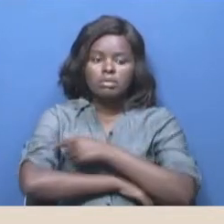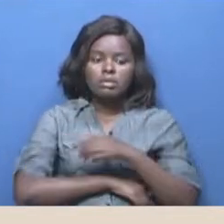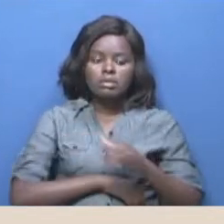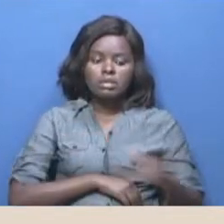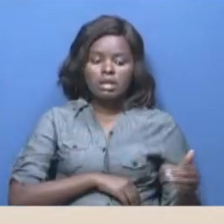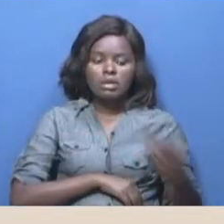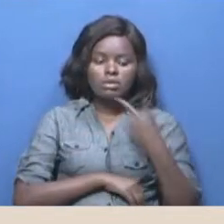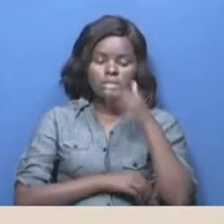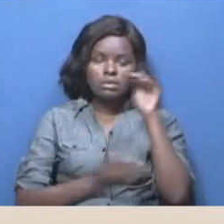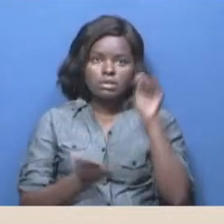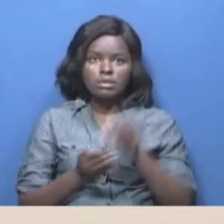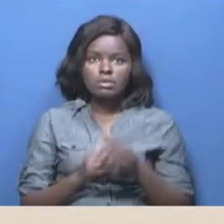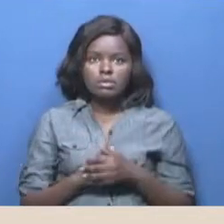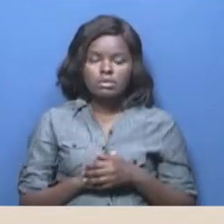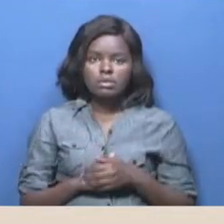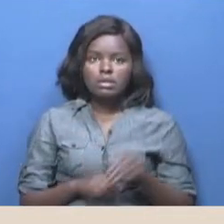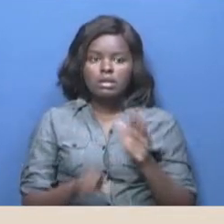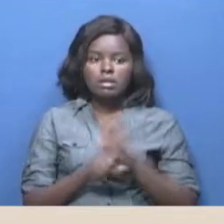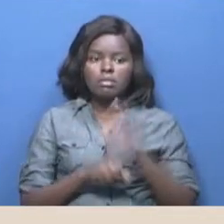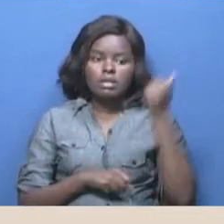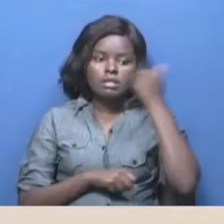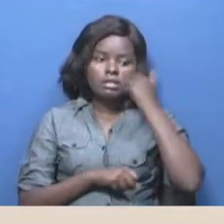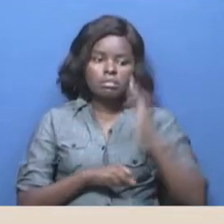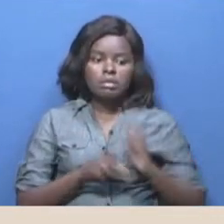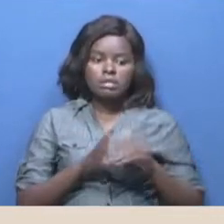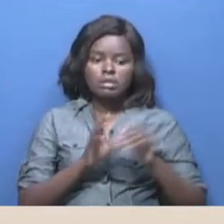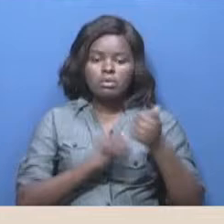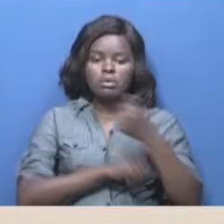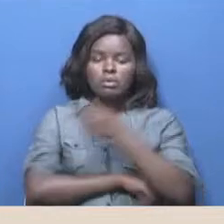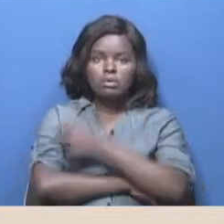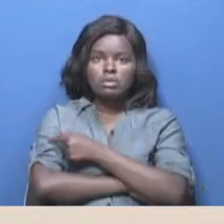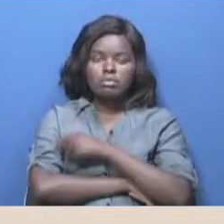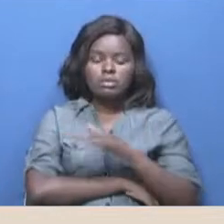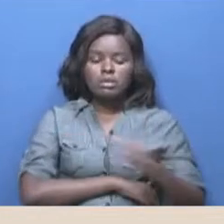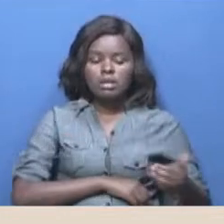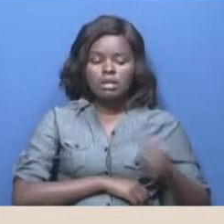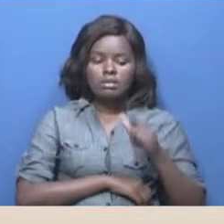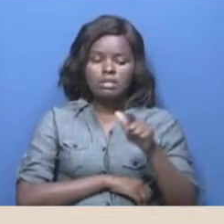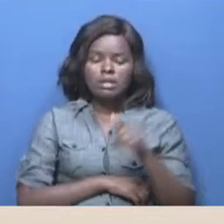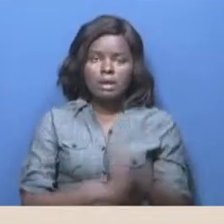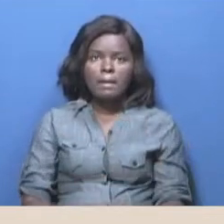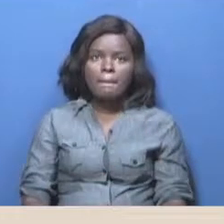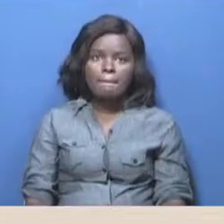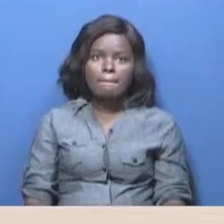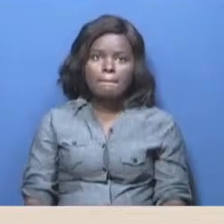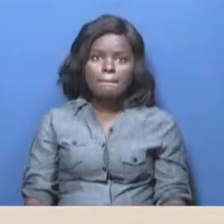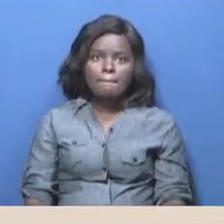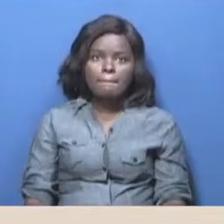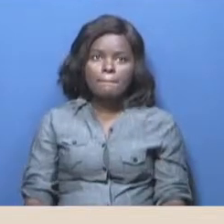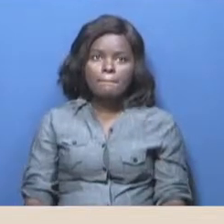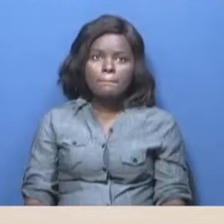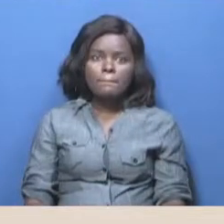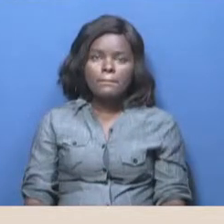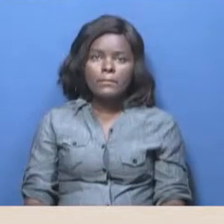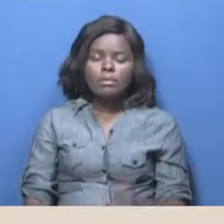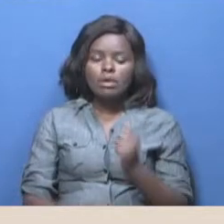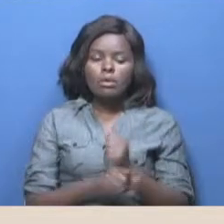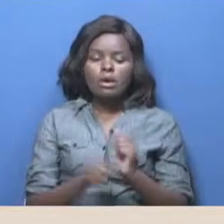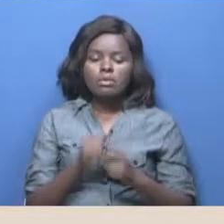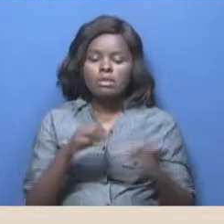nĩguo kũnyihanyihia mũhatĩkano wa arwaru thibitarĩ-inĩ nene kaunti-inĩ ĩno. Tukiruta wĩra na national